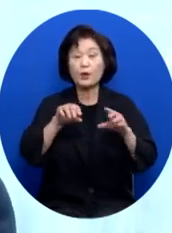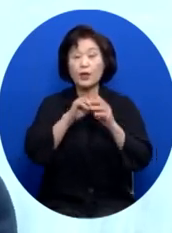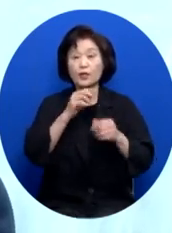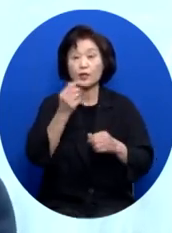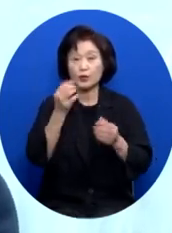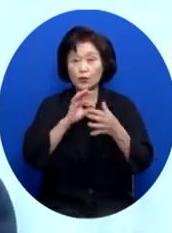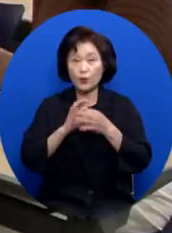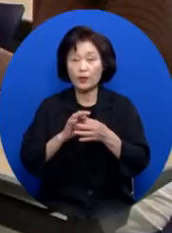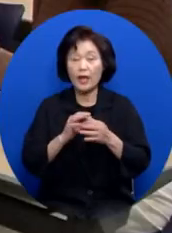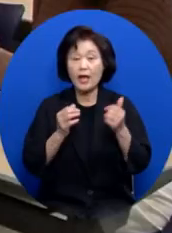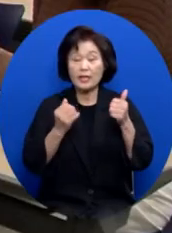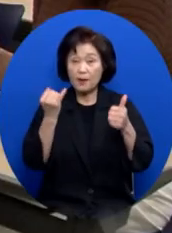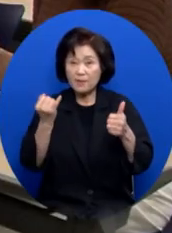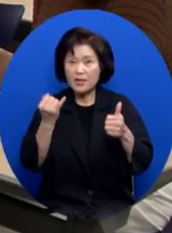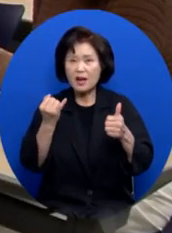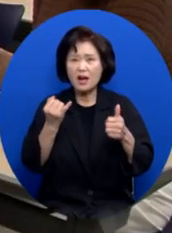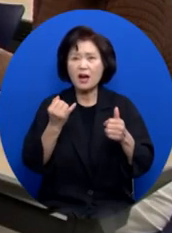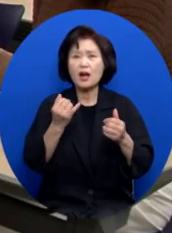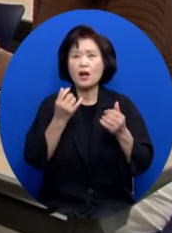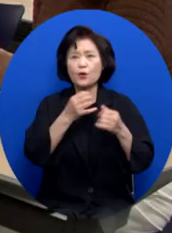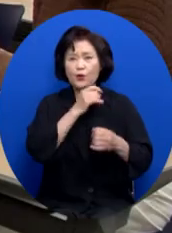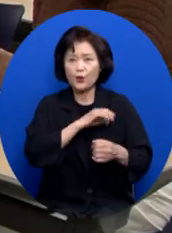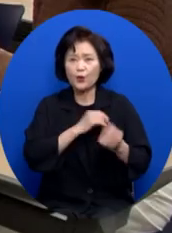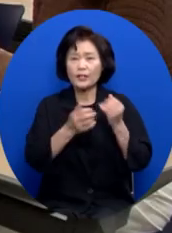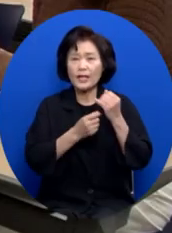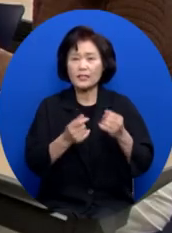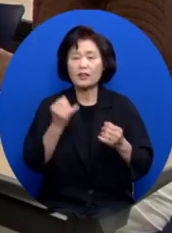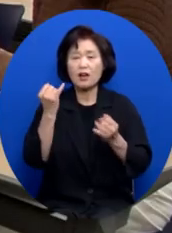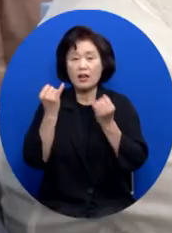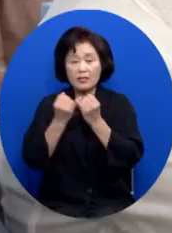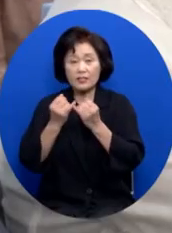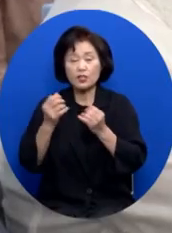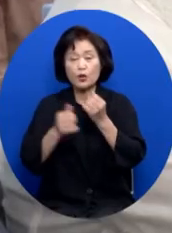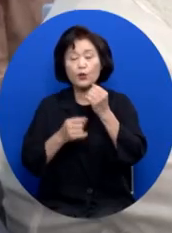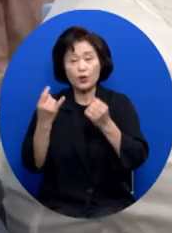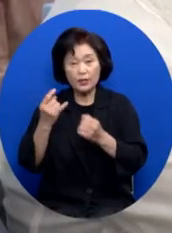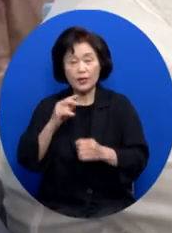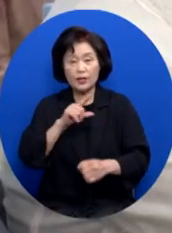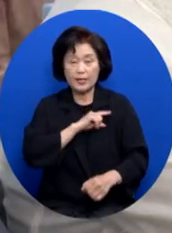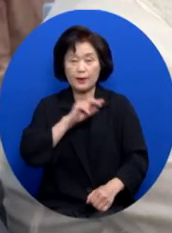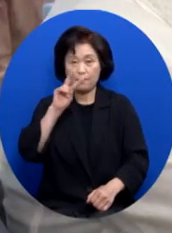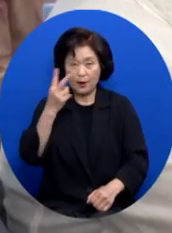훈련처럼 여성 위원회로 개칭하고 여성 사역자 지원 활동을 이어오고 있습니다